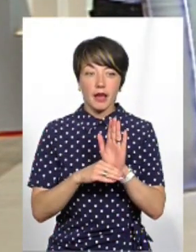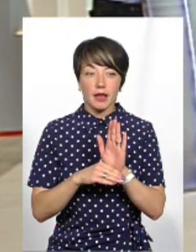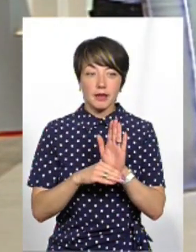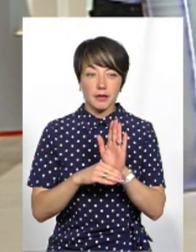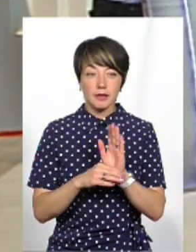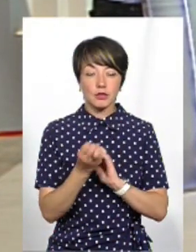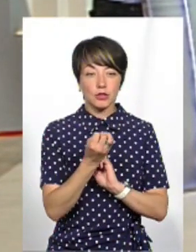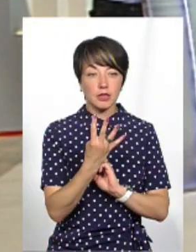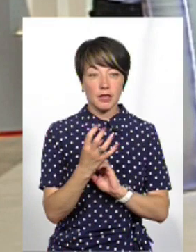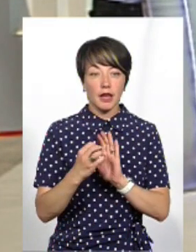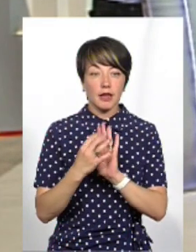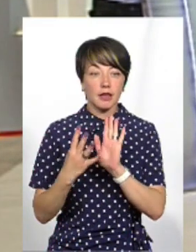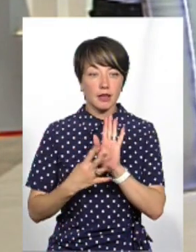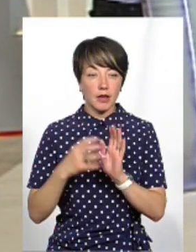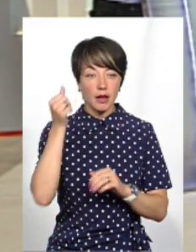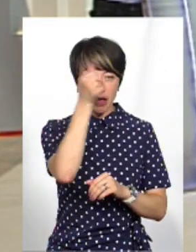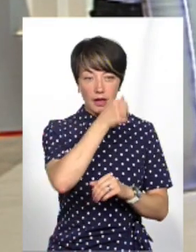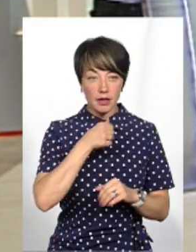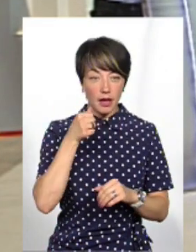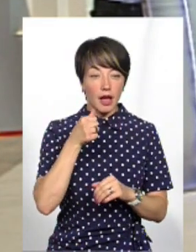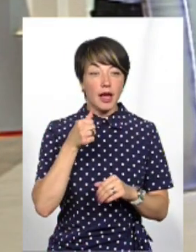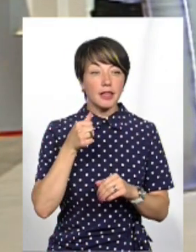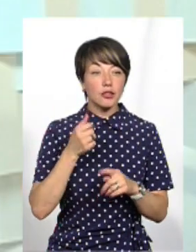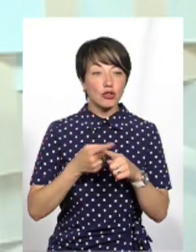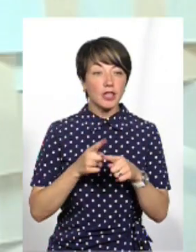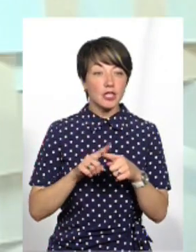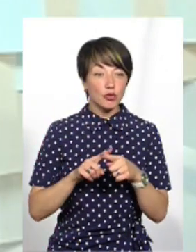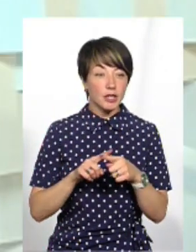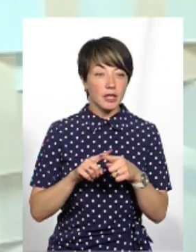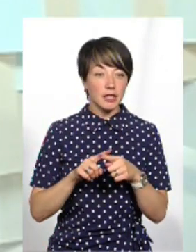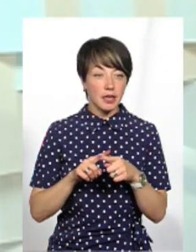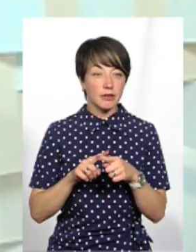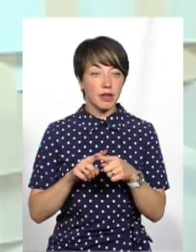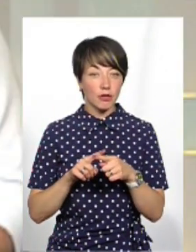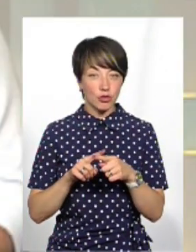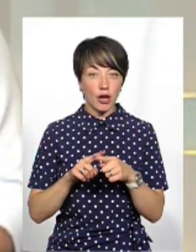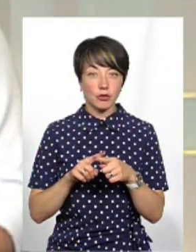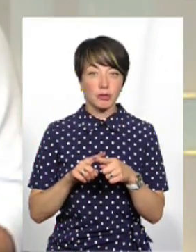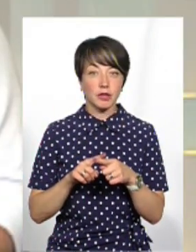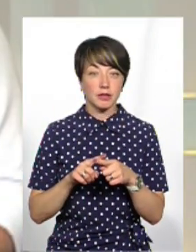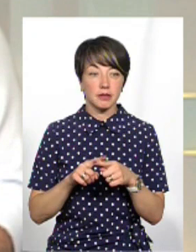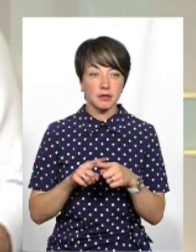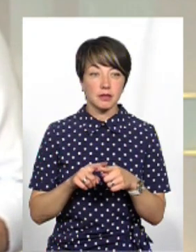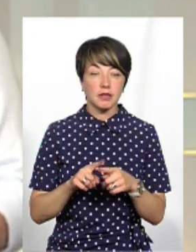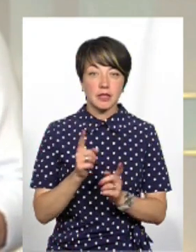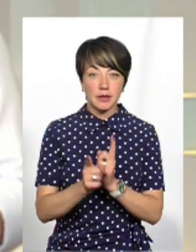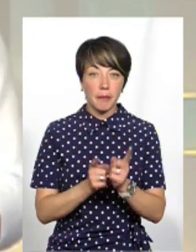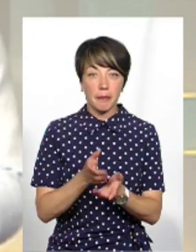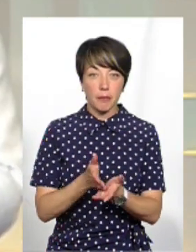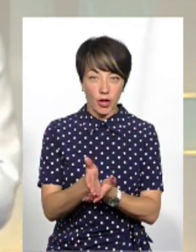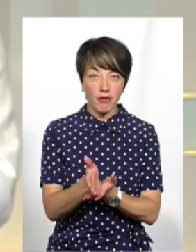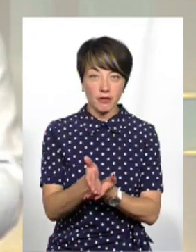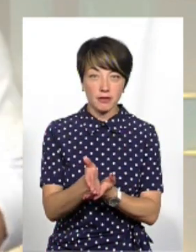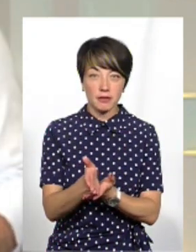Бондаря 2014 і 2019 років, от що змінилось? змінилась напрямок дещо,